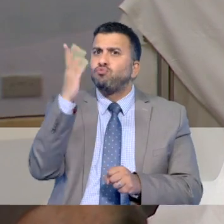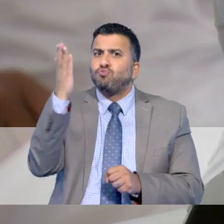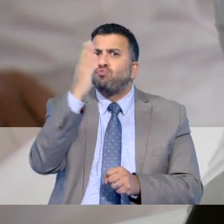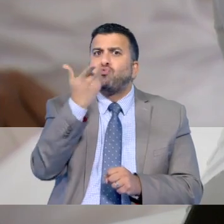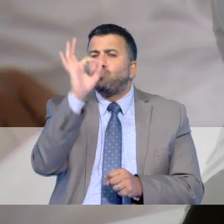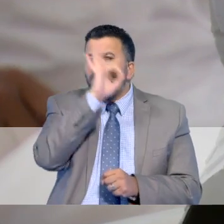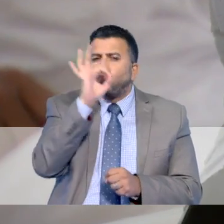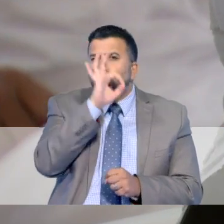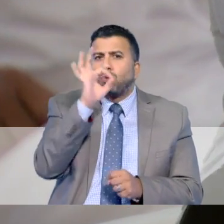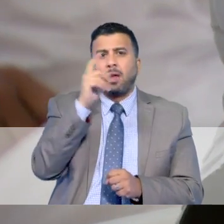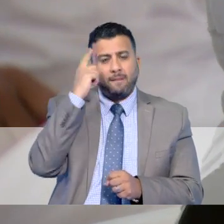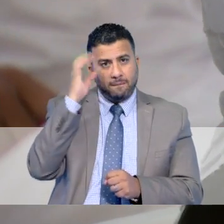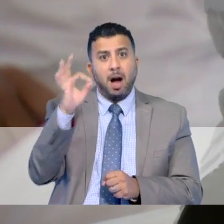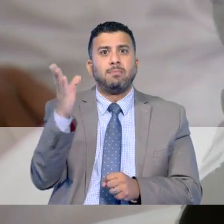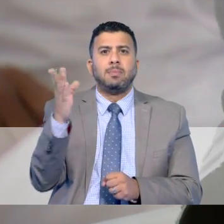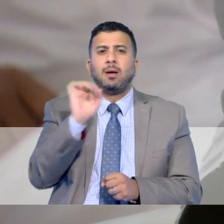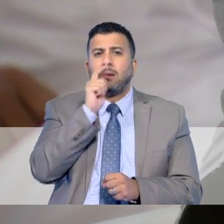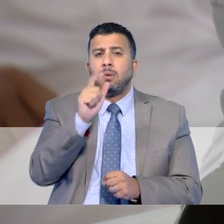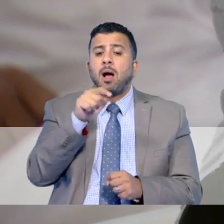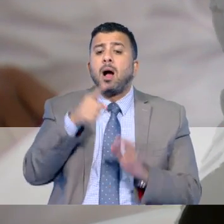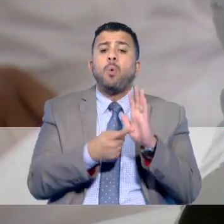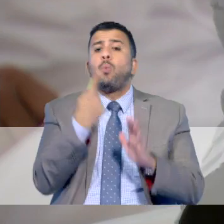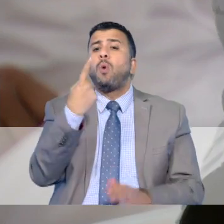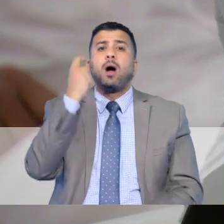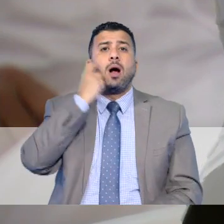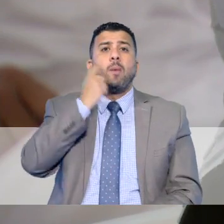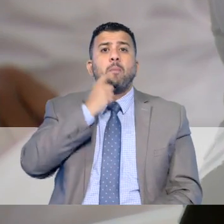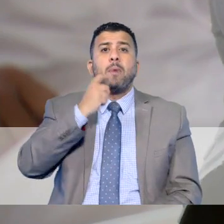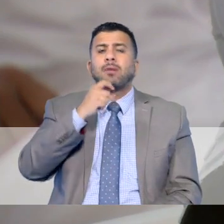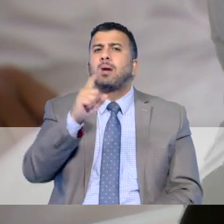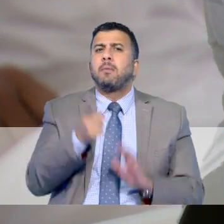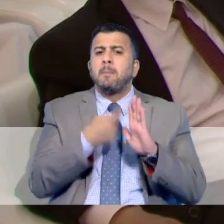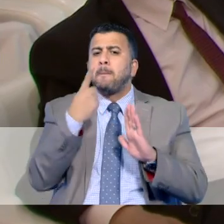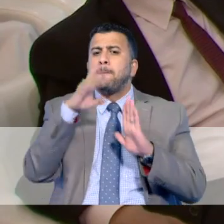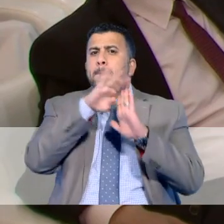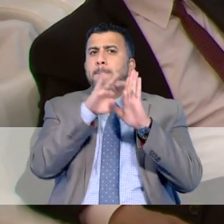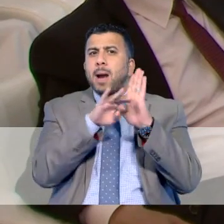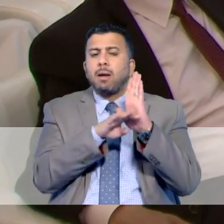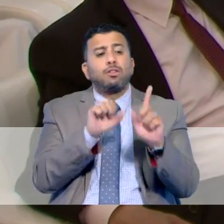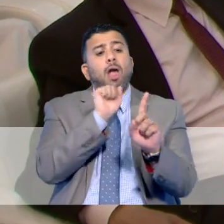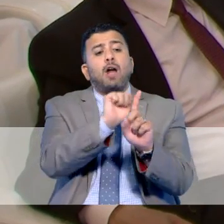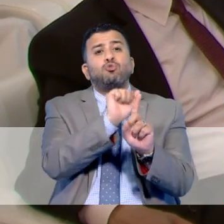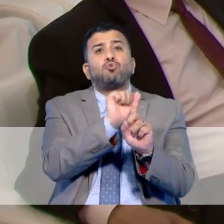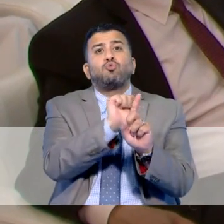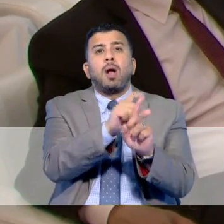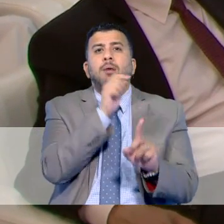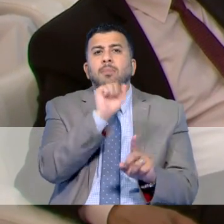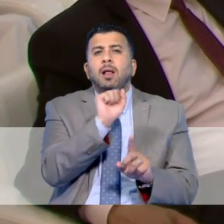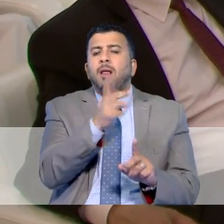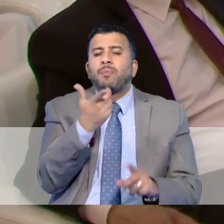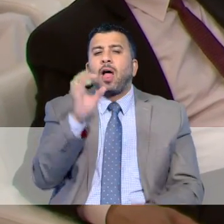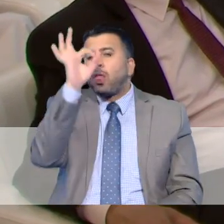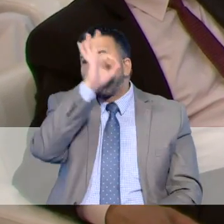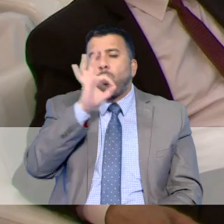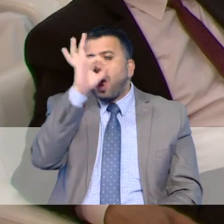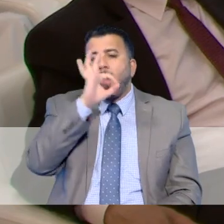المهنية والمؤسسة الوحيدة بدولة الإمارات في تقديم البرامج المهنية التخصصية في مجال التراث